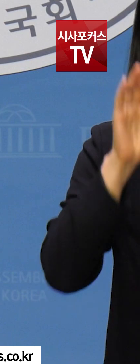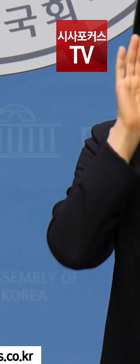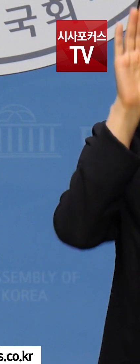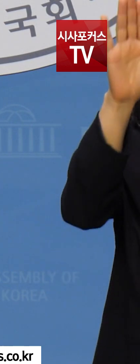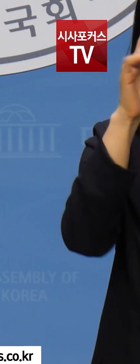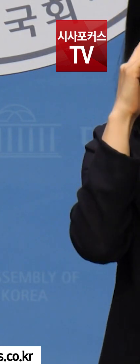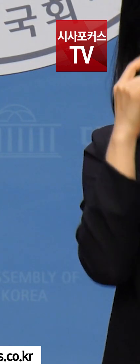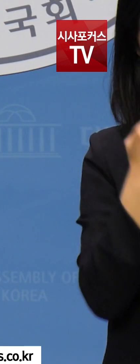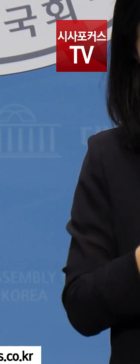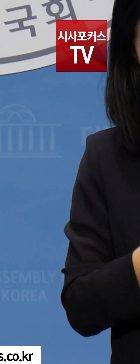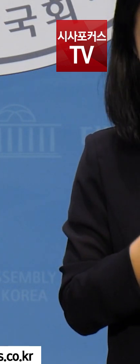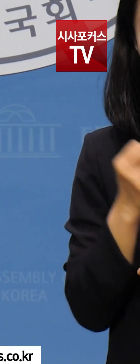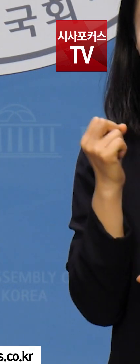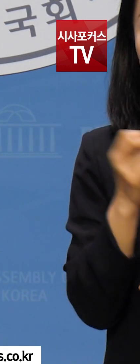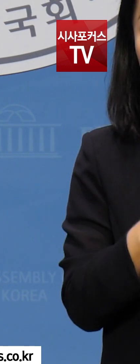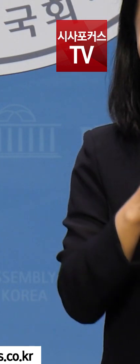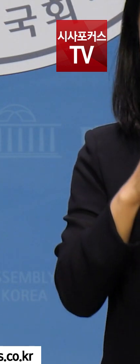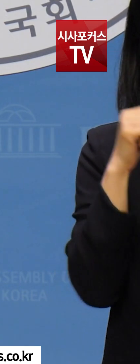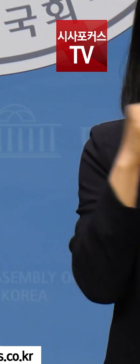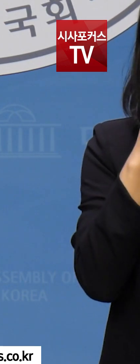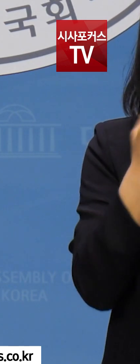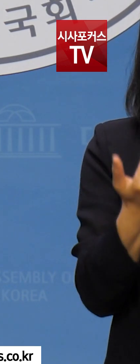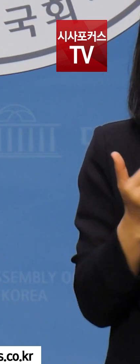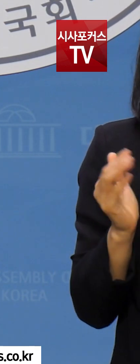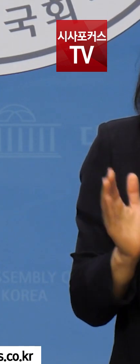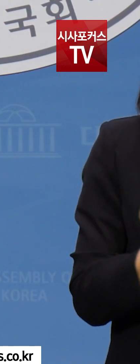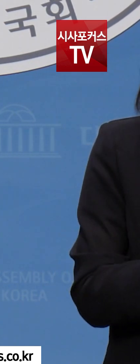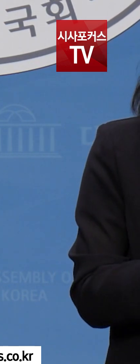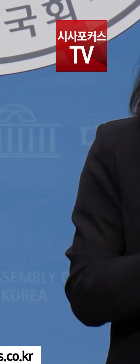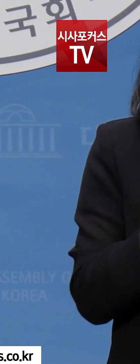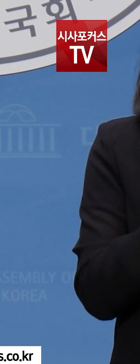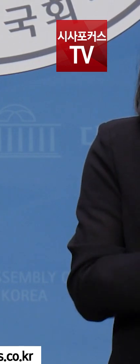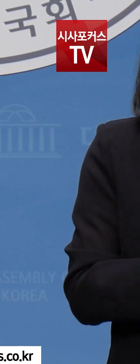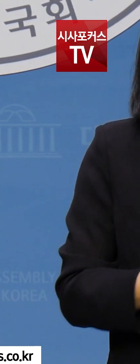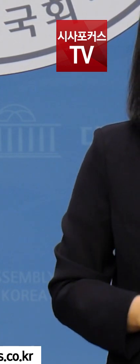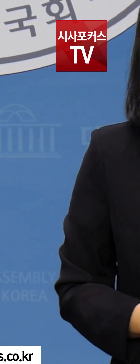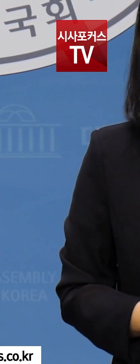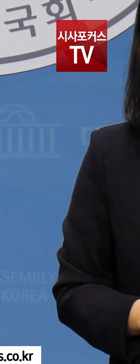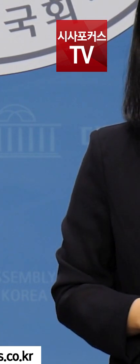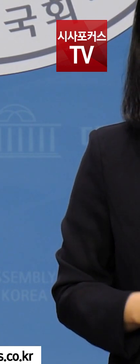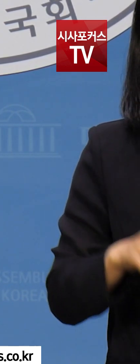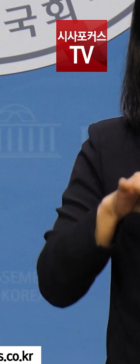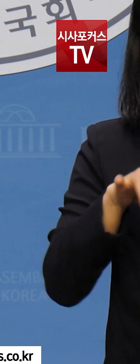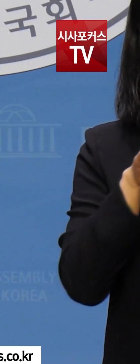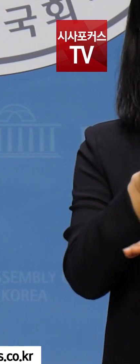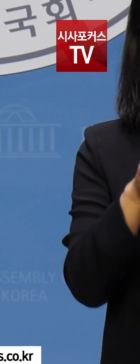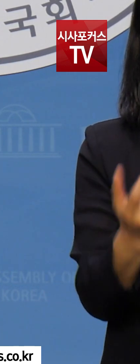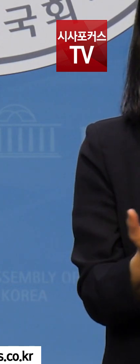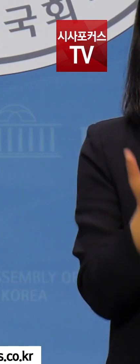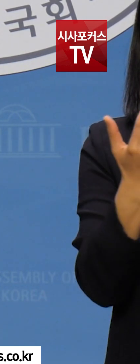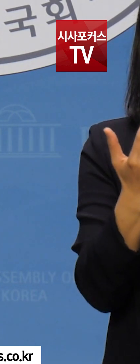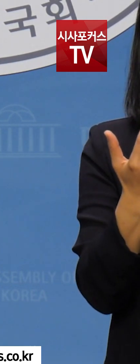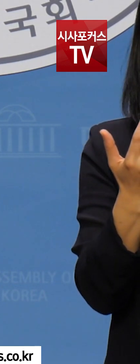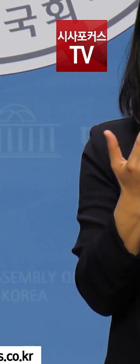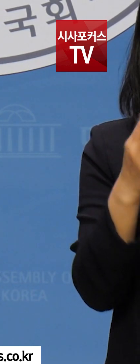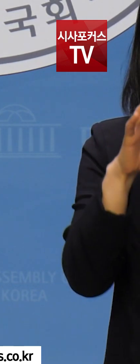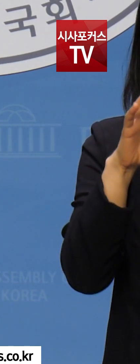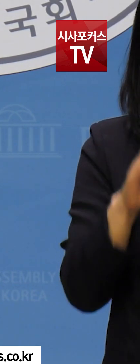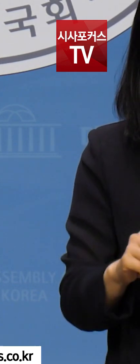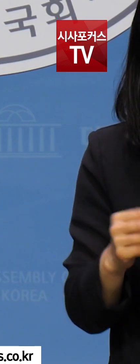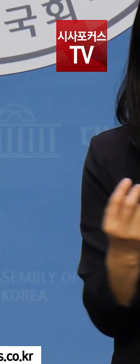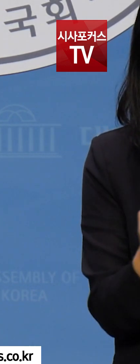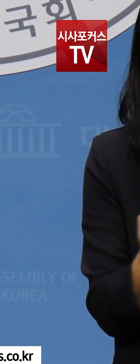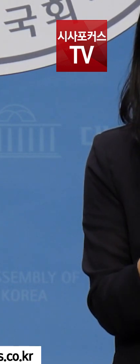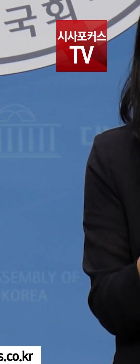철저하게 연구하고 다양한 대비책을 마련해야 합니다. 아직 전기차 화재 진압 방법도 자리 잡지